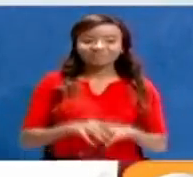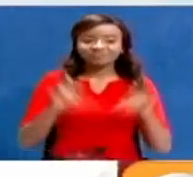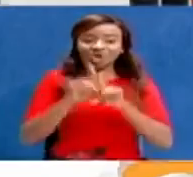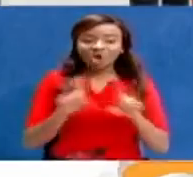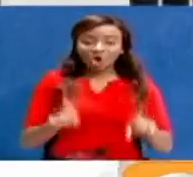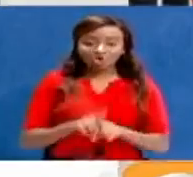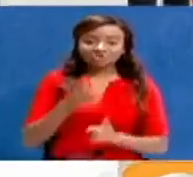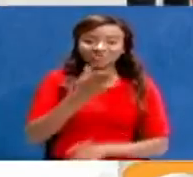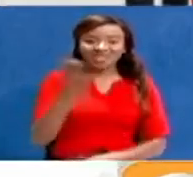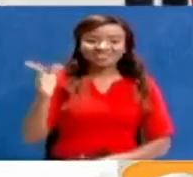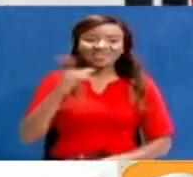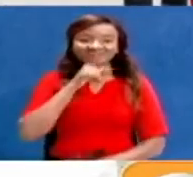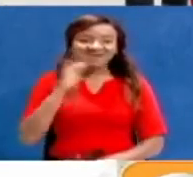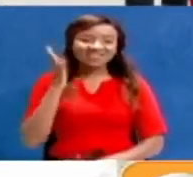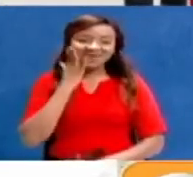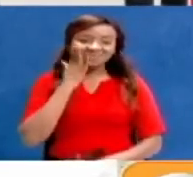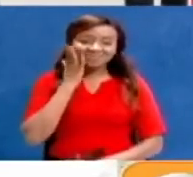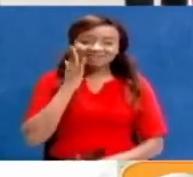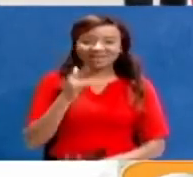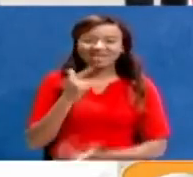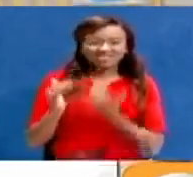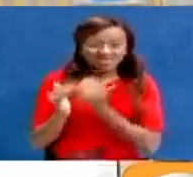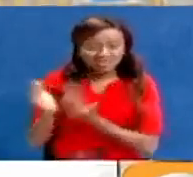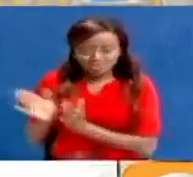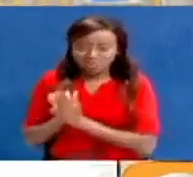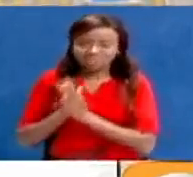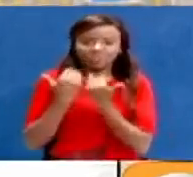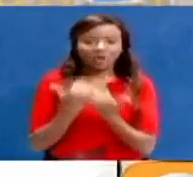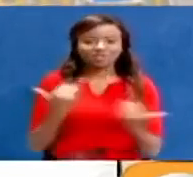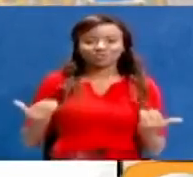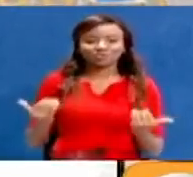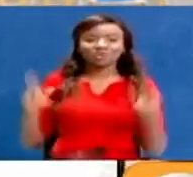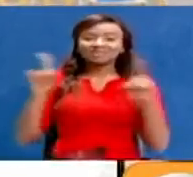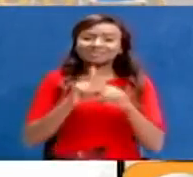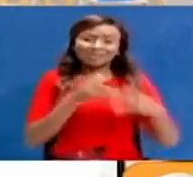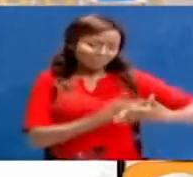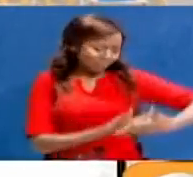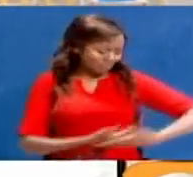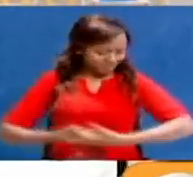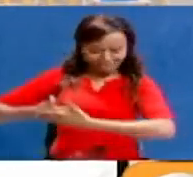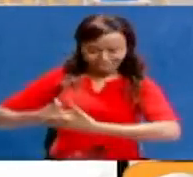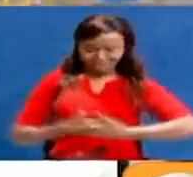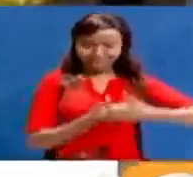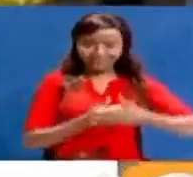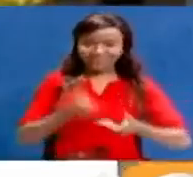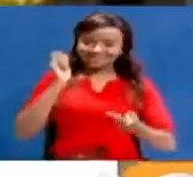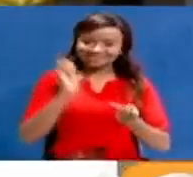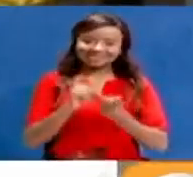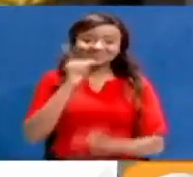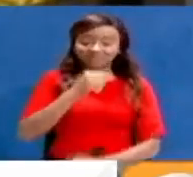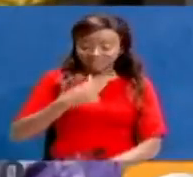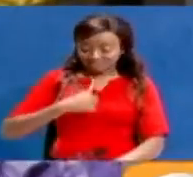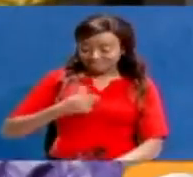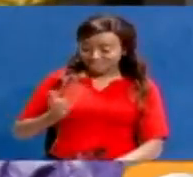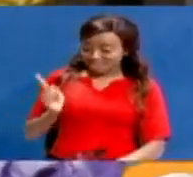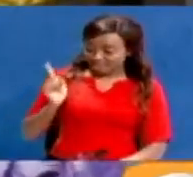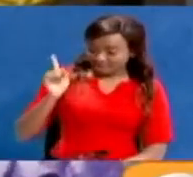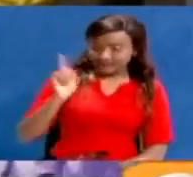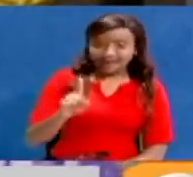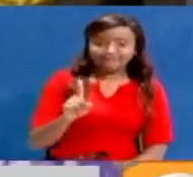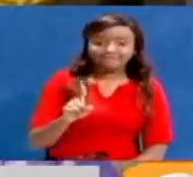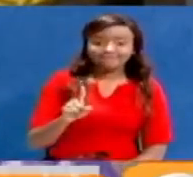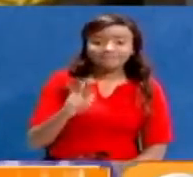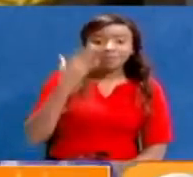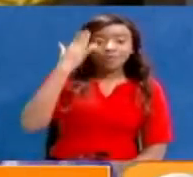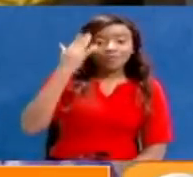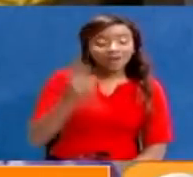Wazazi wakionekana kutowaacha nyuma wana wao, kwani hata watoto wadogo walipata fursa ya kupimwa. Nimejitokeza juu pia